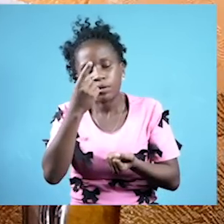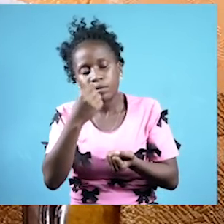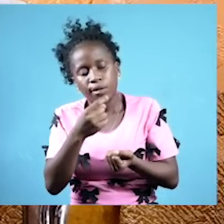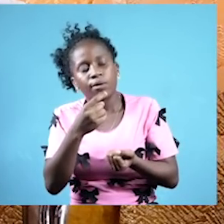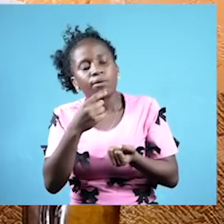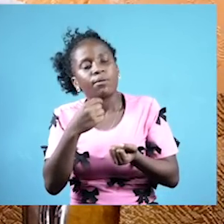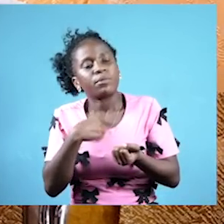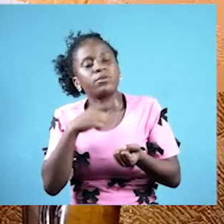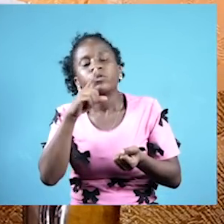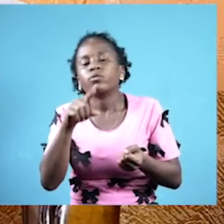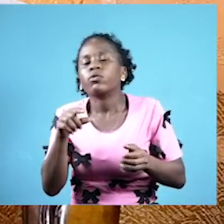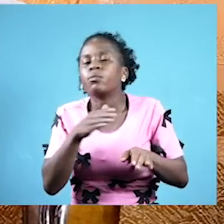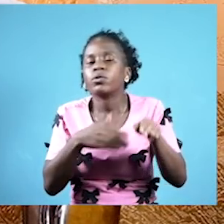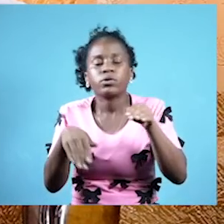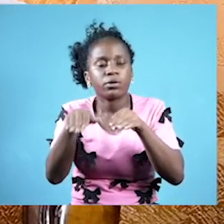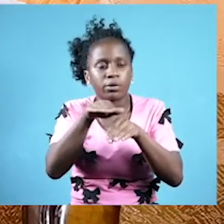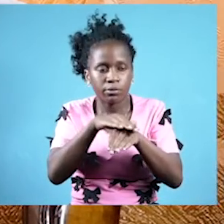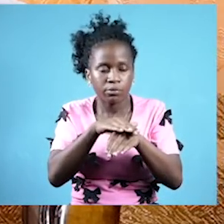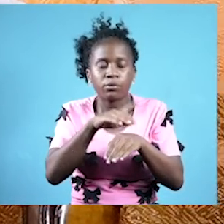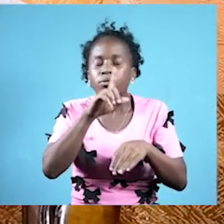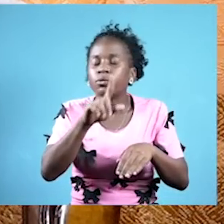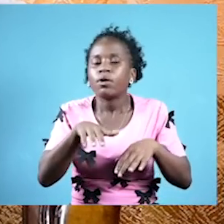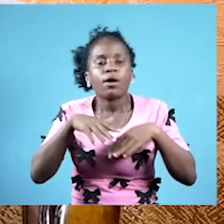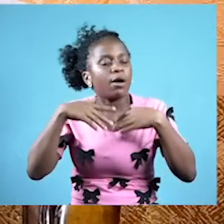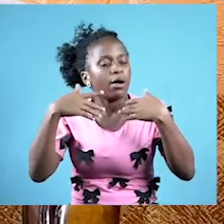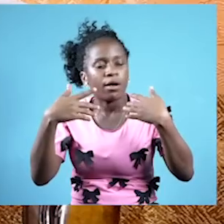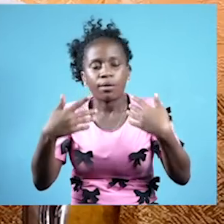Kulikuwa hakuna mkutano wowote utafanyika duniani